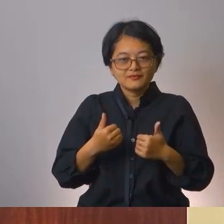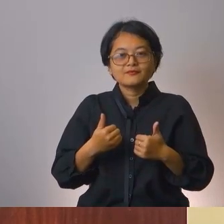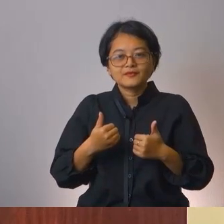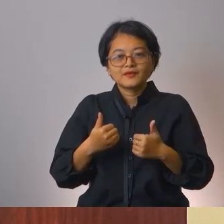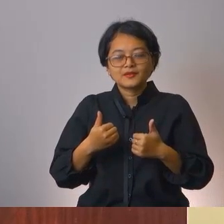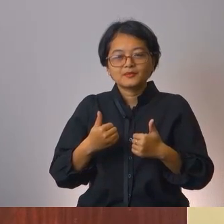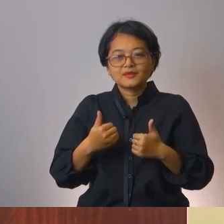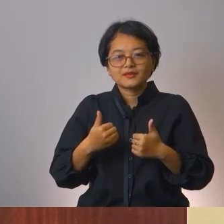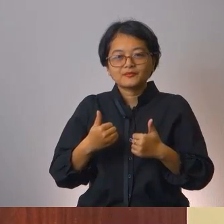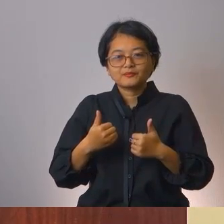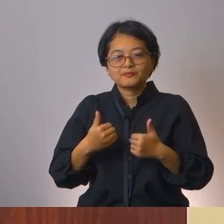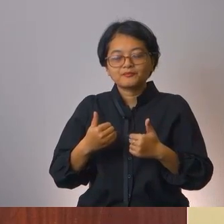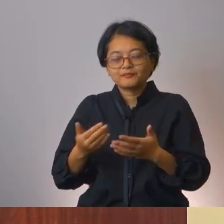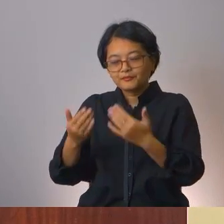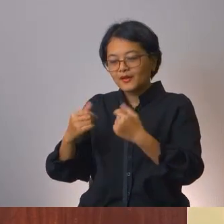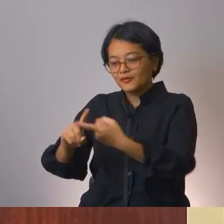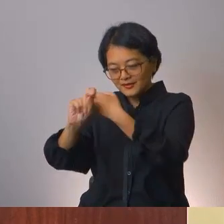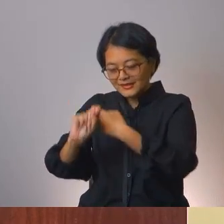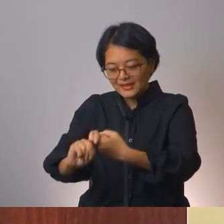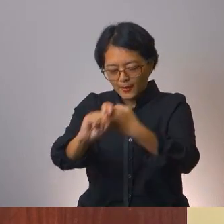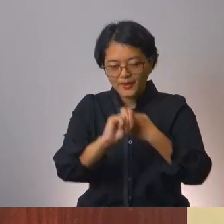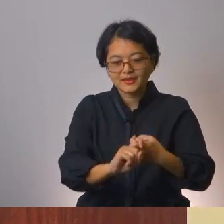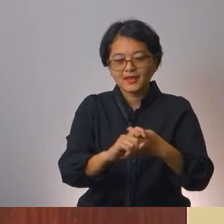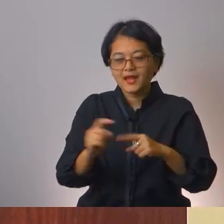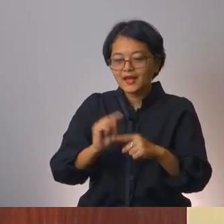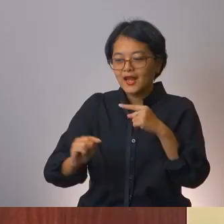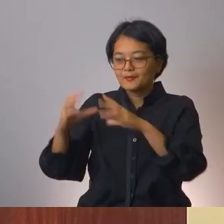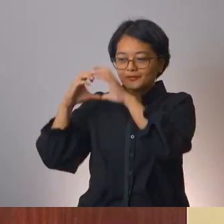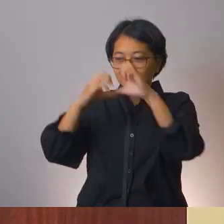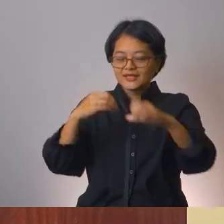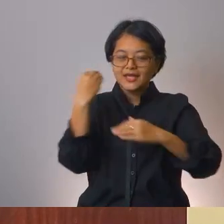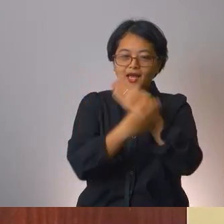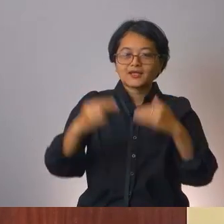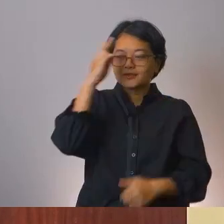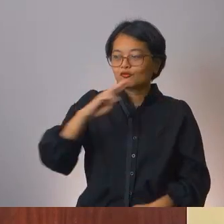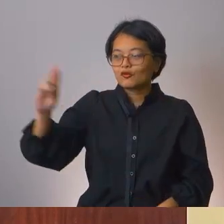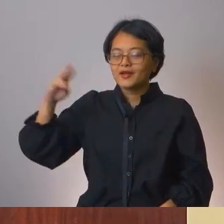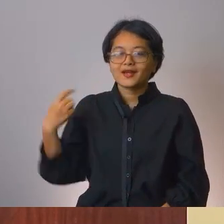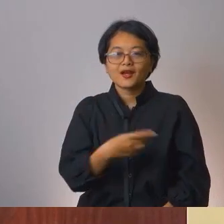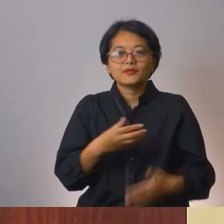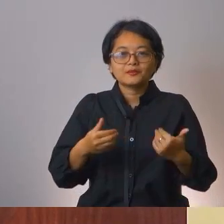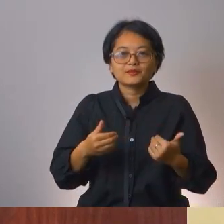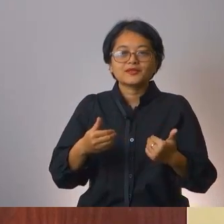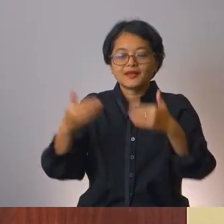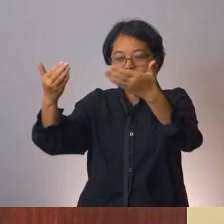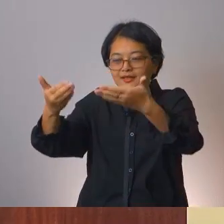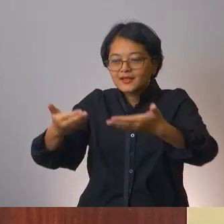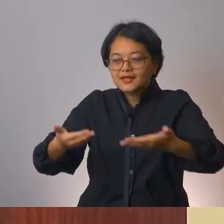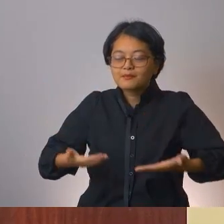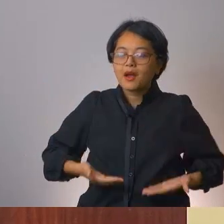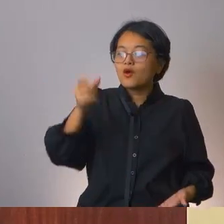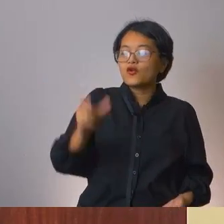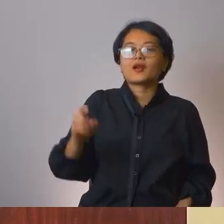dan biarlah dengan penuh cinta kasih Tuhan, kami juga dapat menerima sahabat-sahabat kami yang